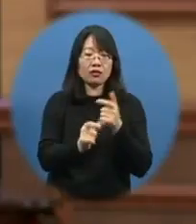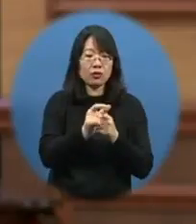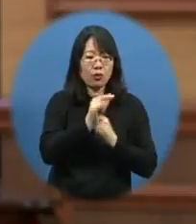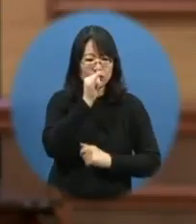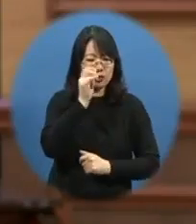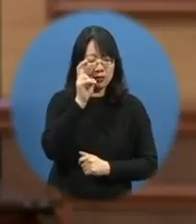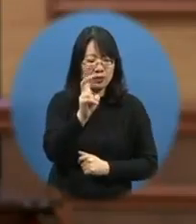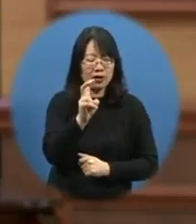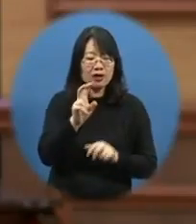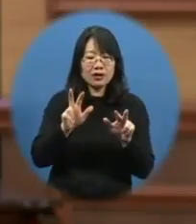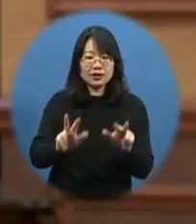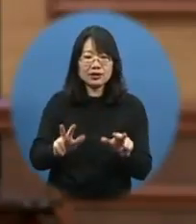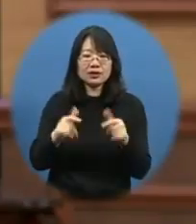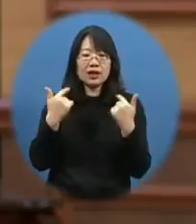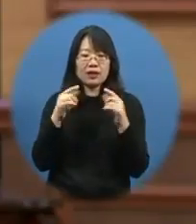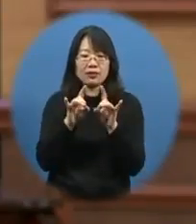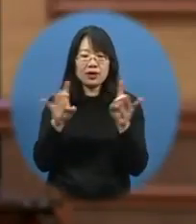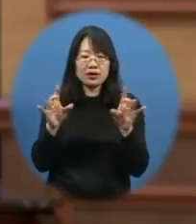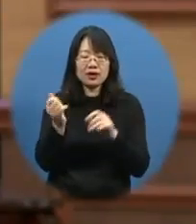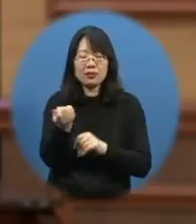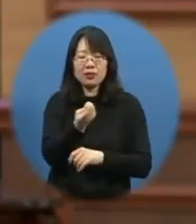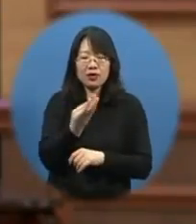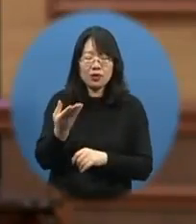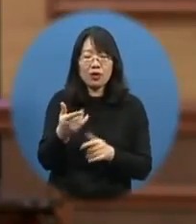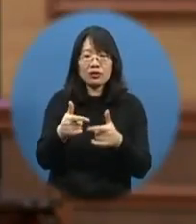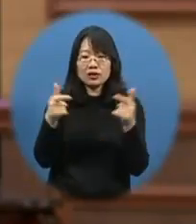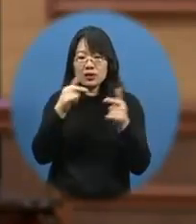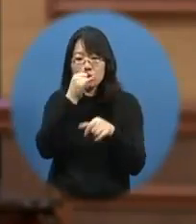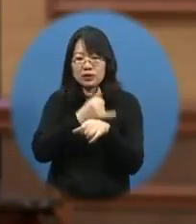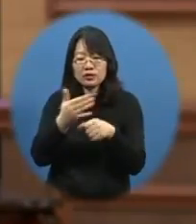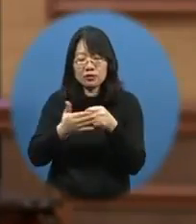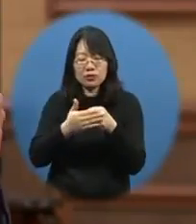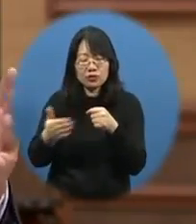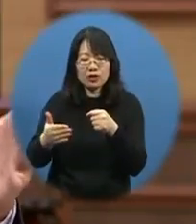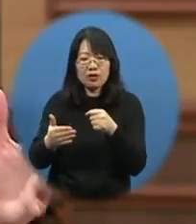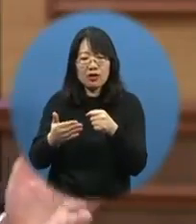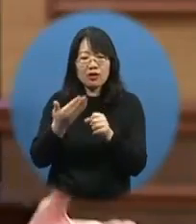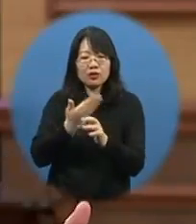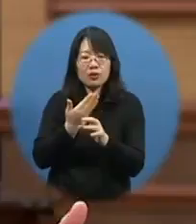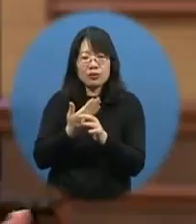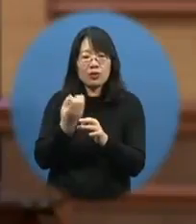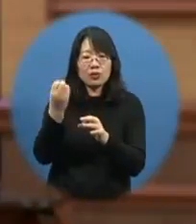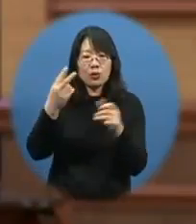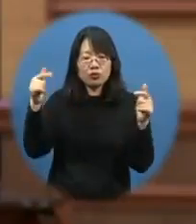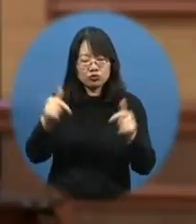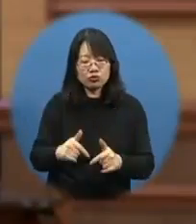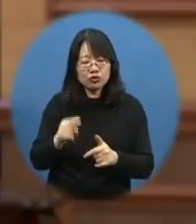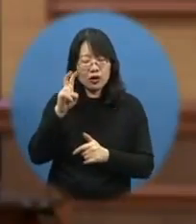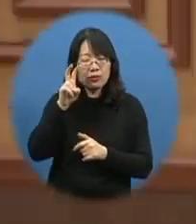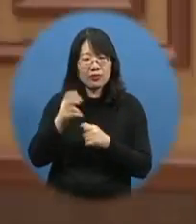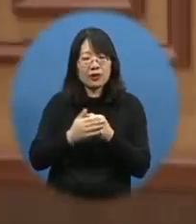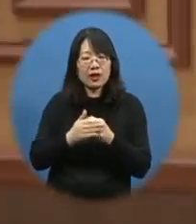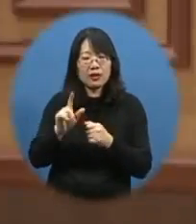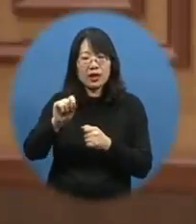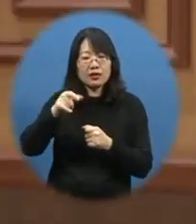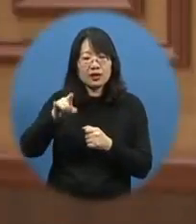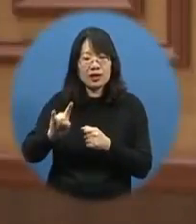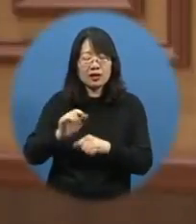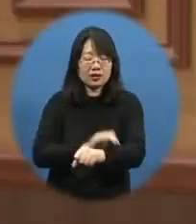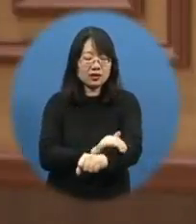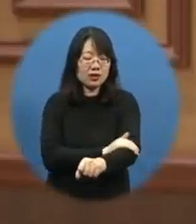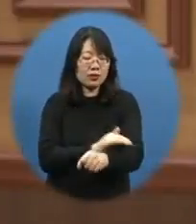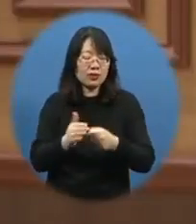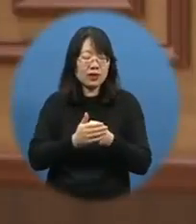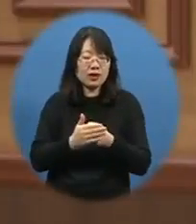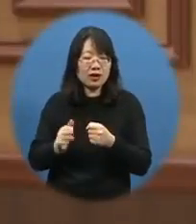거려. 이게 아마 해마다 몇백 개씩, 몇천 개씩 늘어날 겁니다. 그러니까요. 그러면 또 몇백 개씩 줄어들 것이고. 그러니까 만 개 정도의 직업이기 때문에